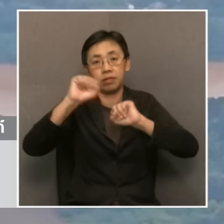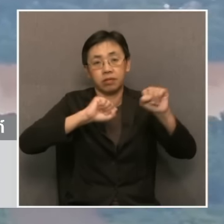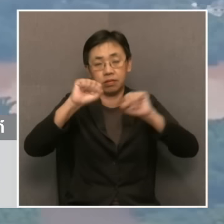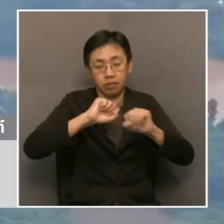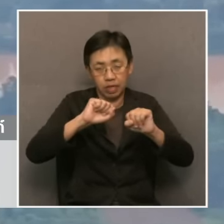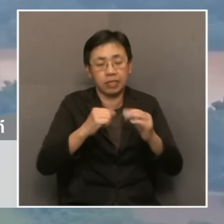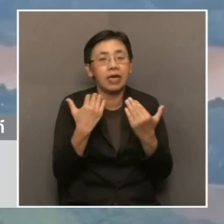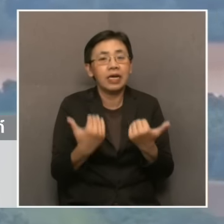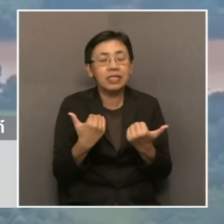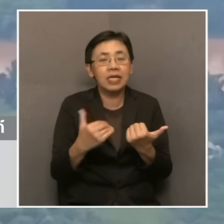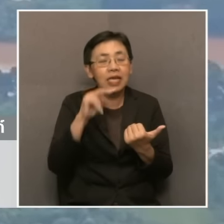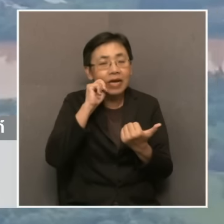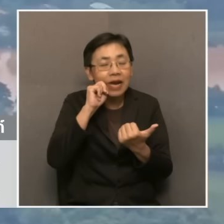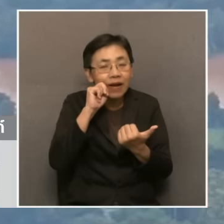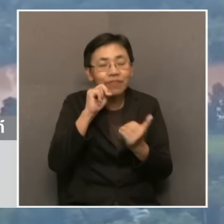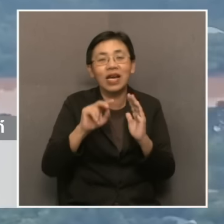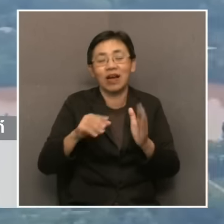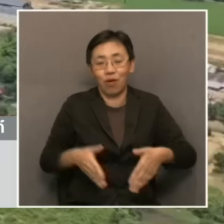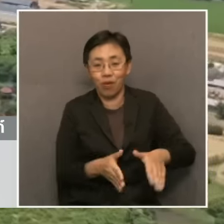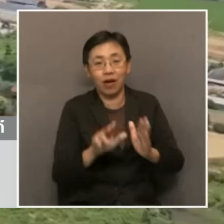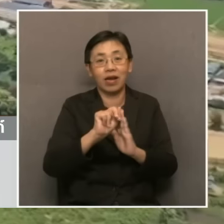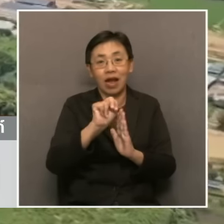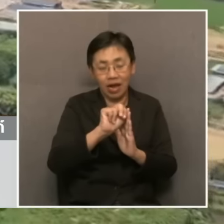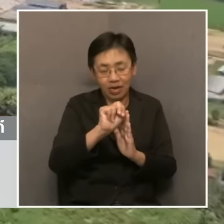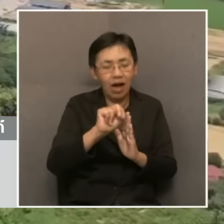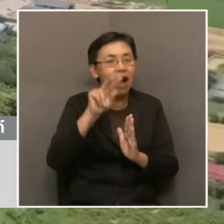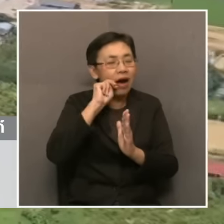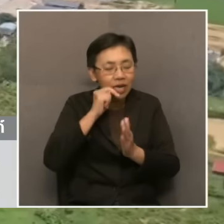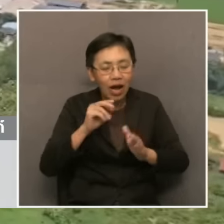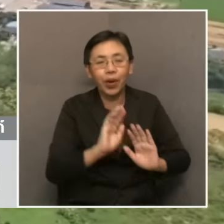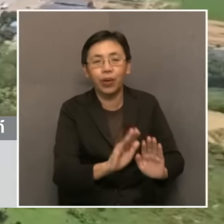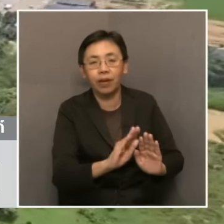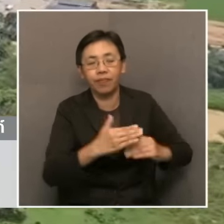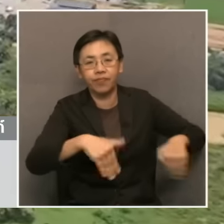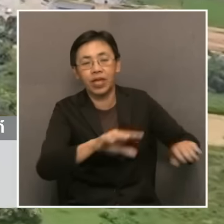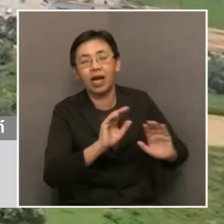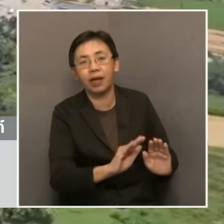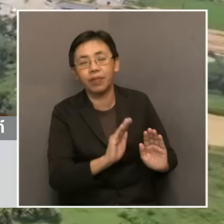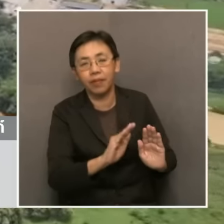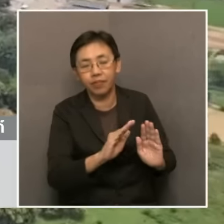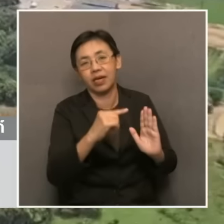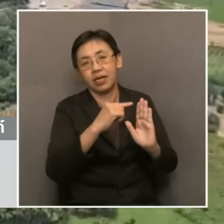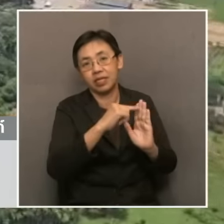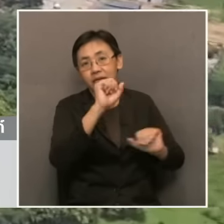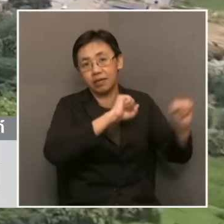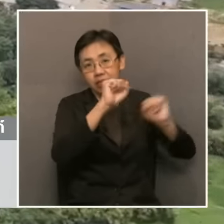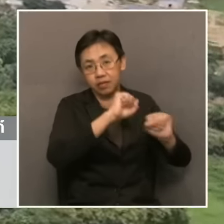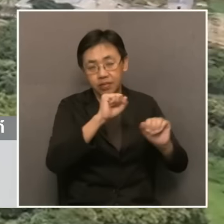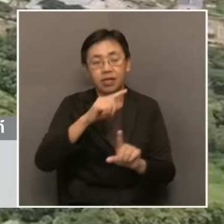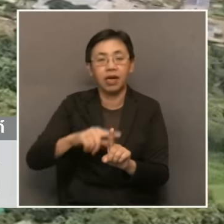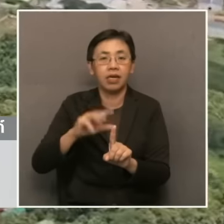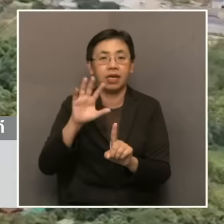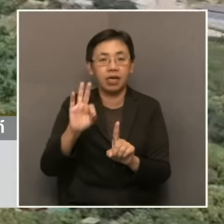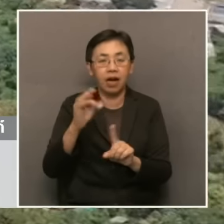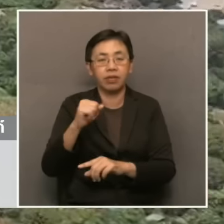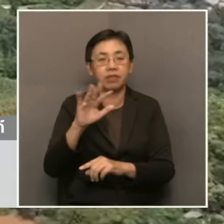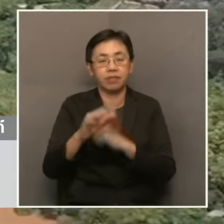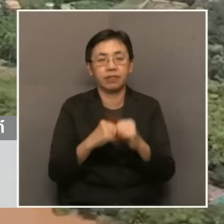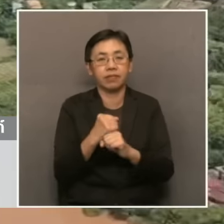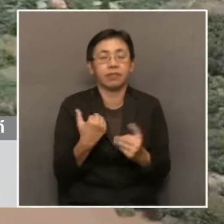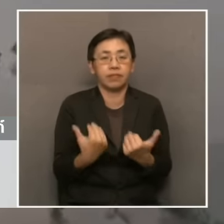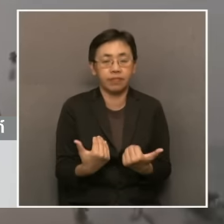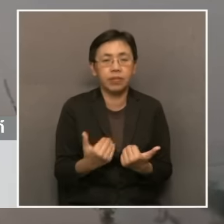ก็จะผันน้ำจากแม่น้ำน่านเข้าเก็บในพื้นที่บึงบอระเพ็ด15กันยายนที่จะถึงนี้ค่ะเนื่องจากชาวนาในพื้น